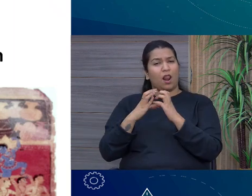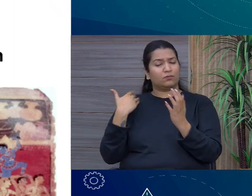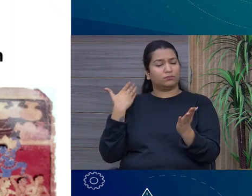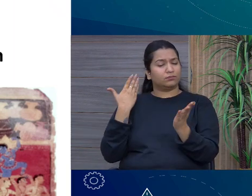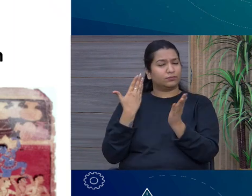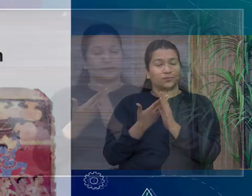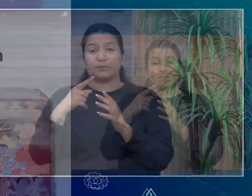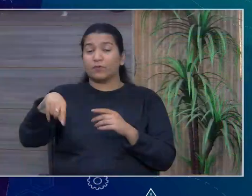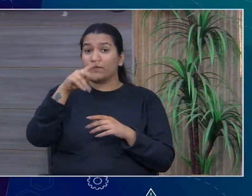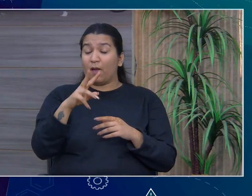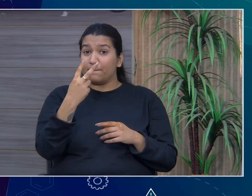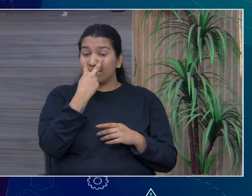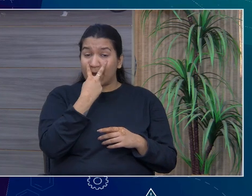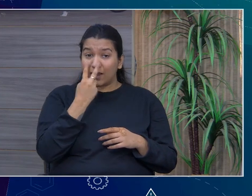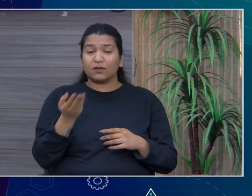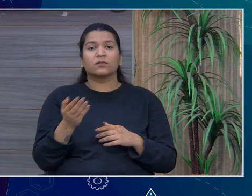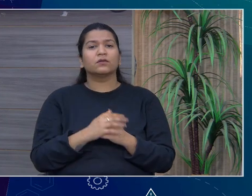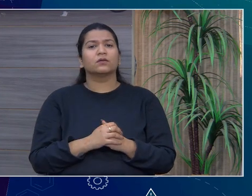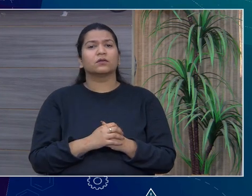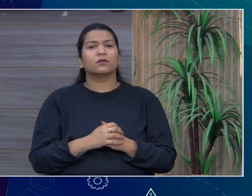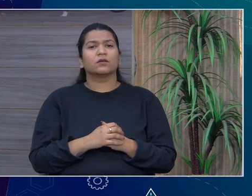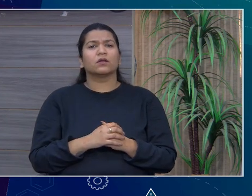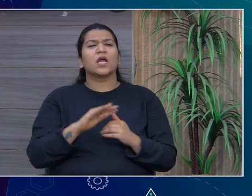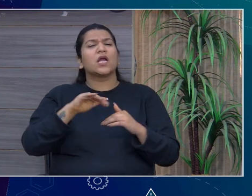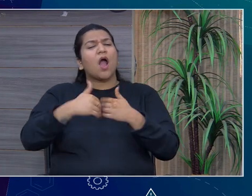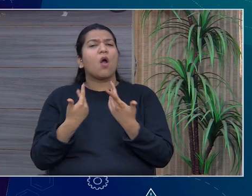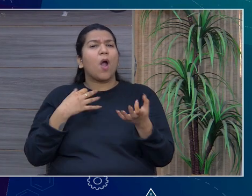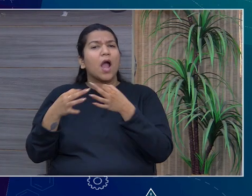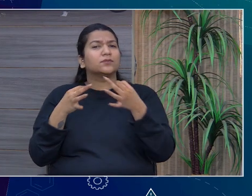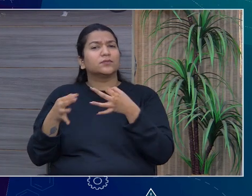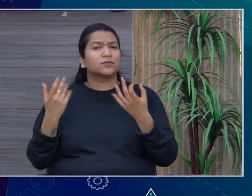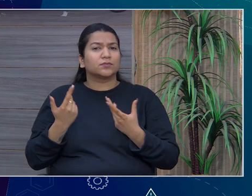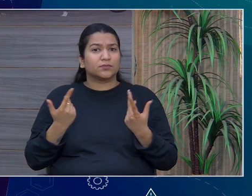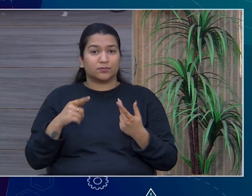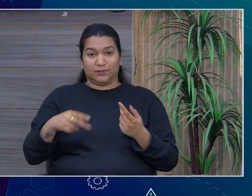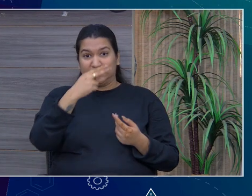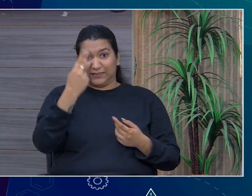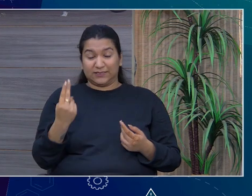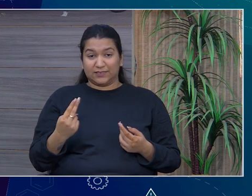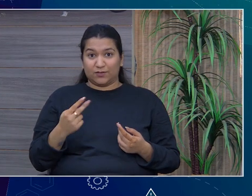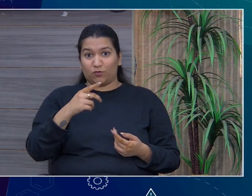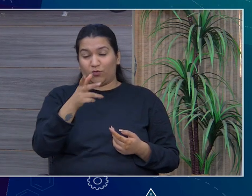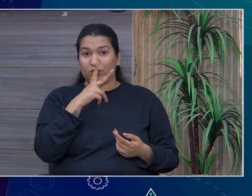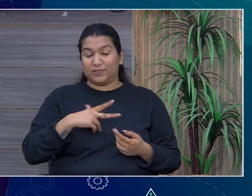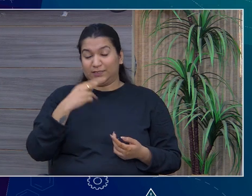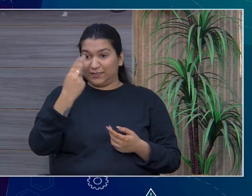करते हैं या और भी स्पेशल नीड्स के जो बच्चे हैं, उनको हम कैसे ये भान कराएं कि ये जो चित्र है जो 14 ड्रीम्स आपने बताए हैं त्रिशला माता के